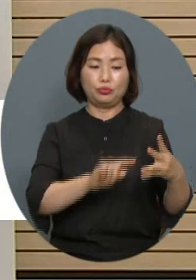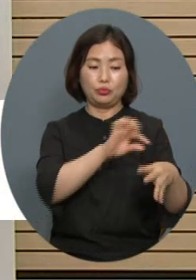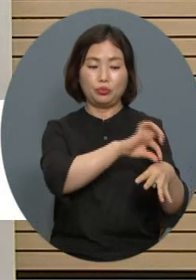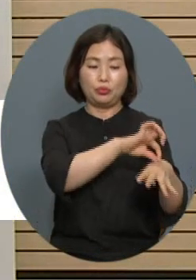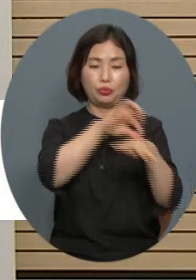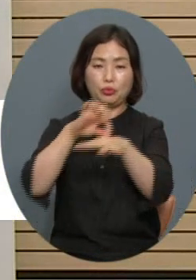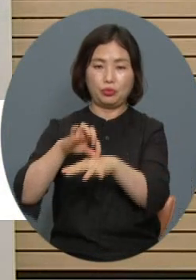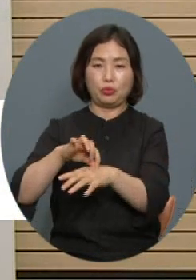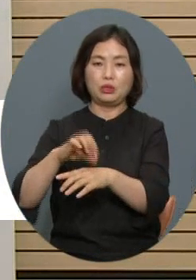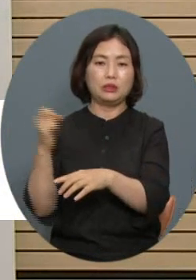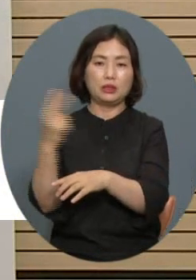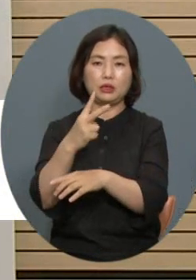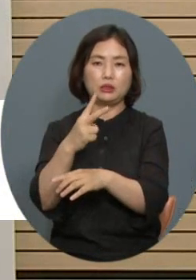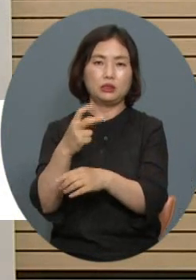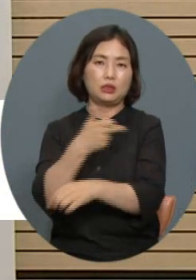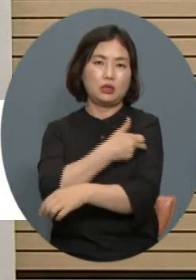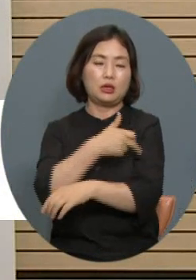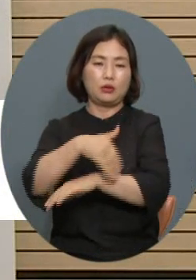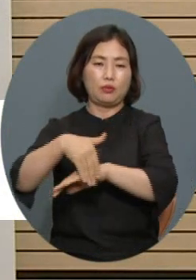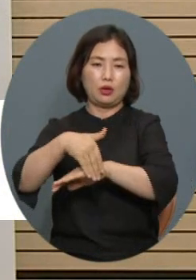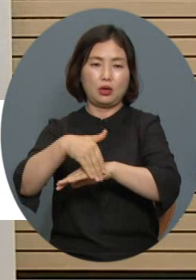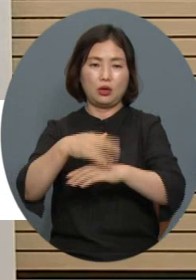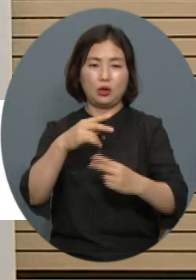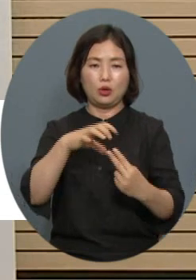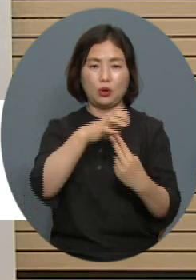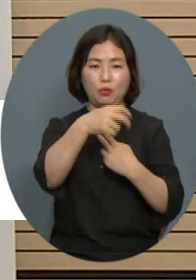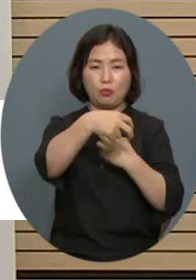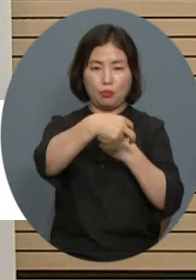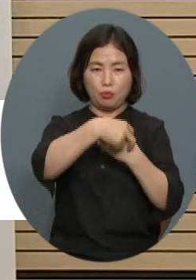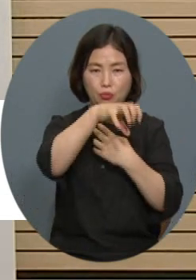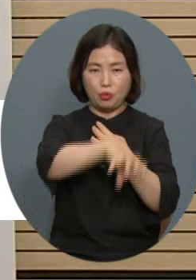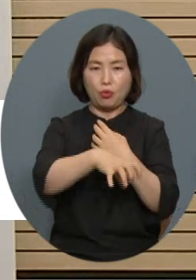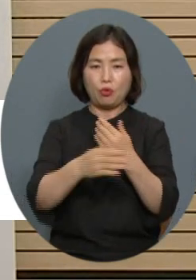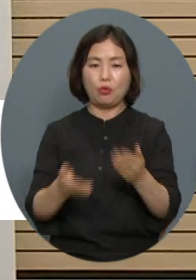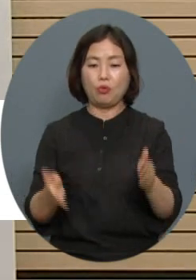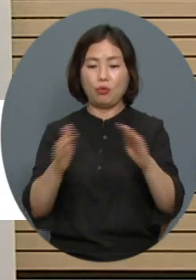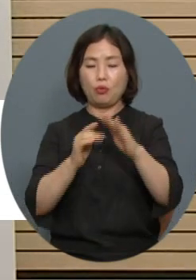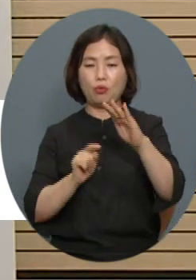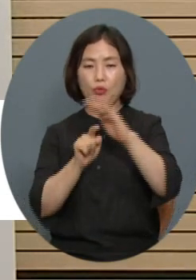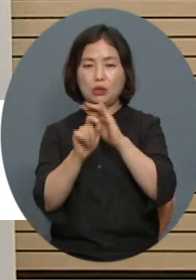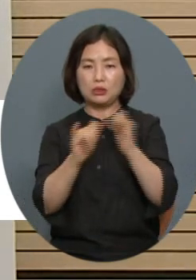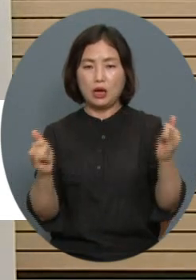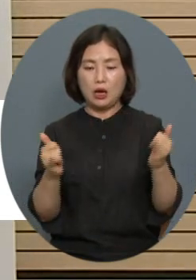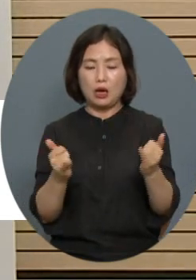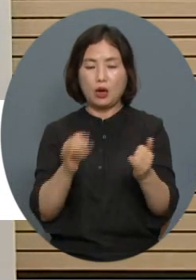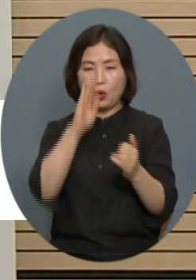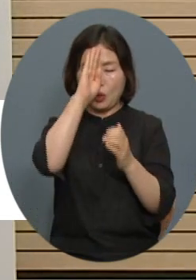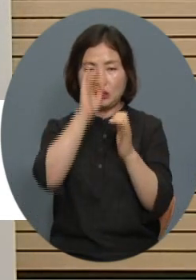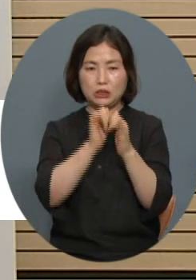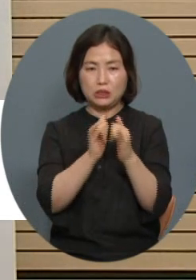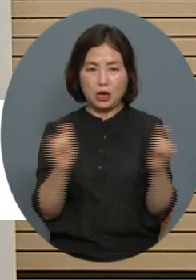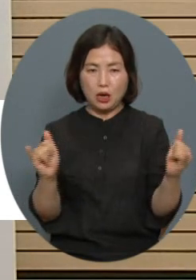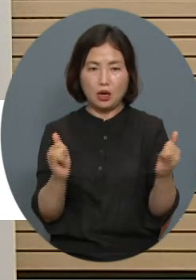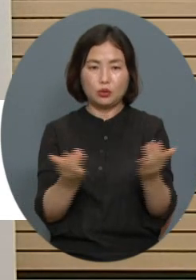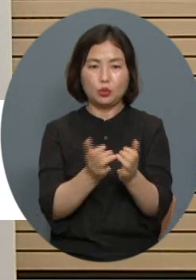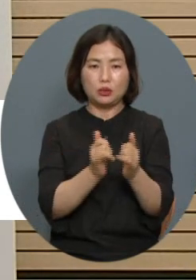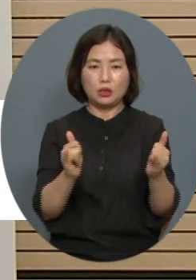될 예정입니다. 그래서 요양병원 요양시설의 입소자 또는 입원 환자 종사자와 또